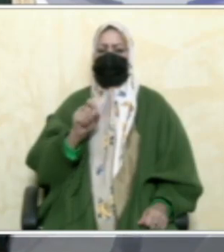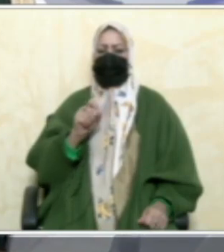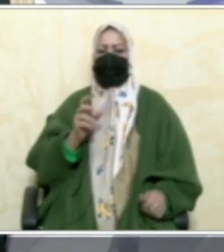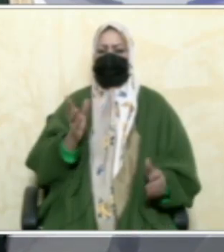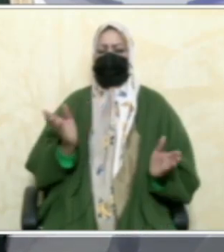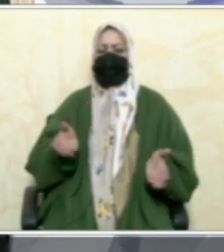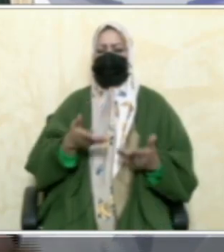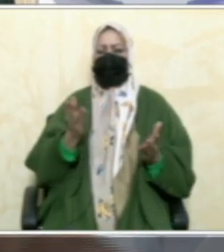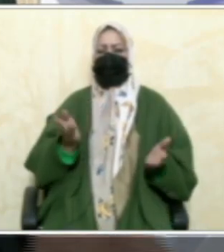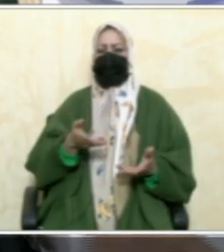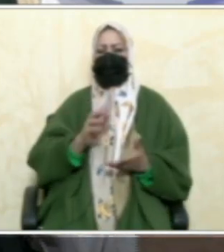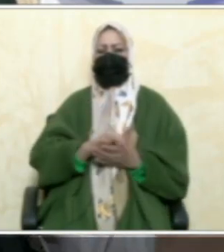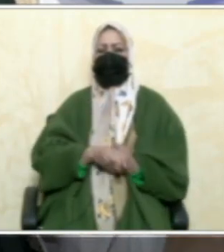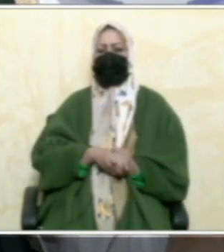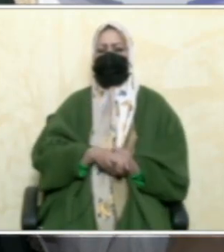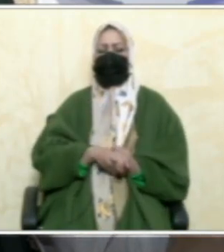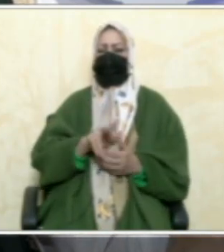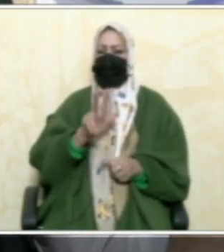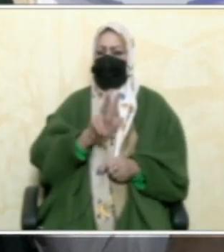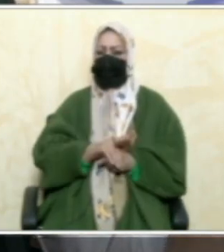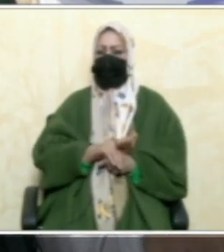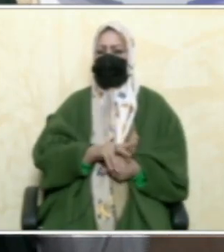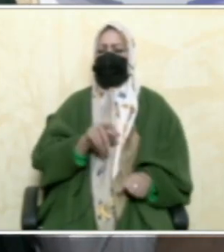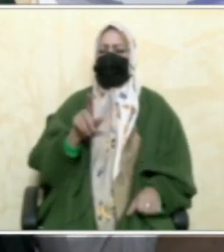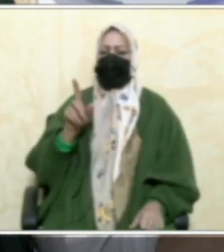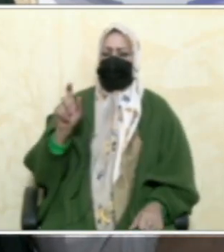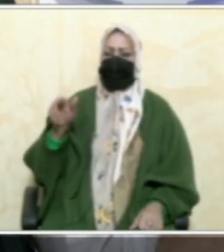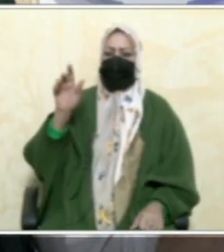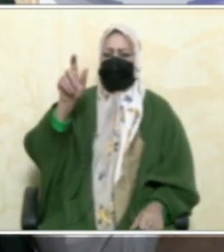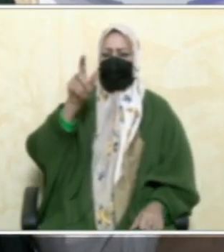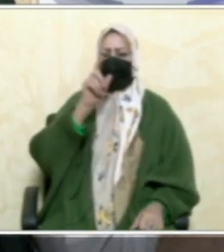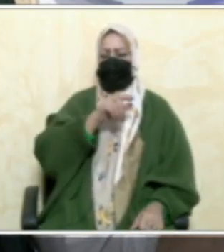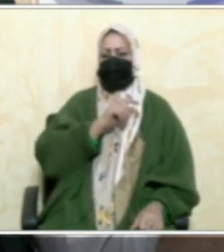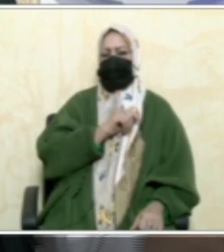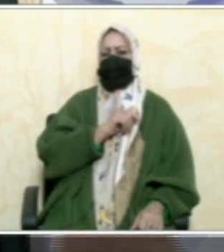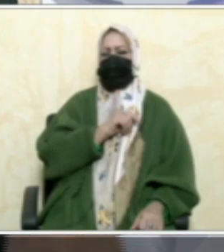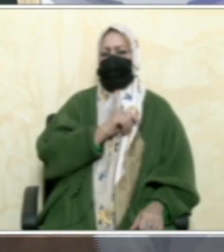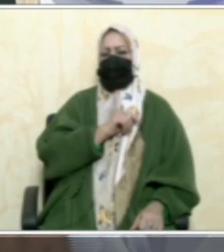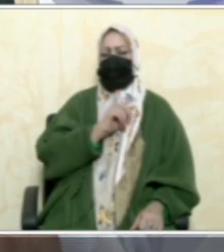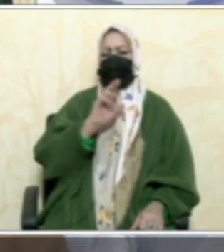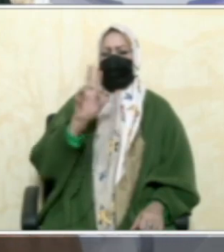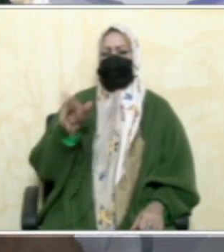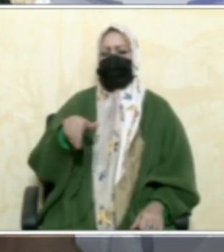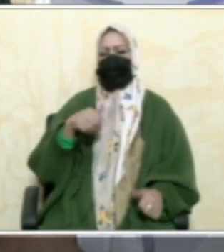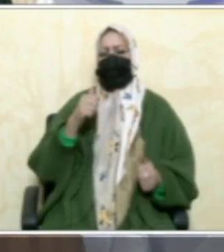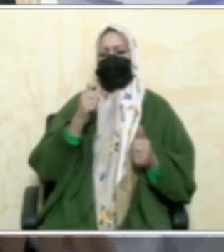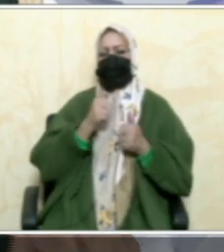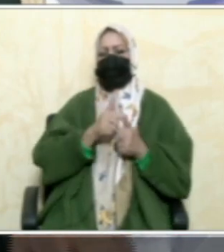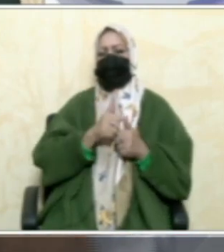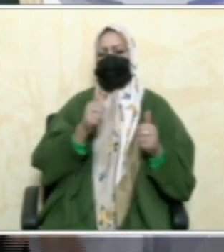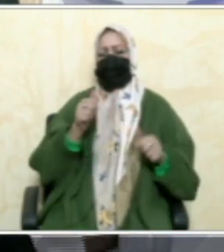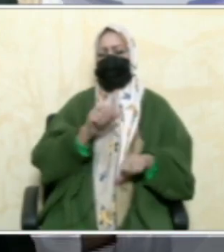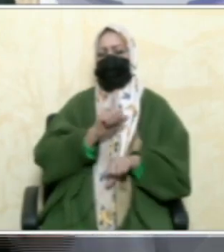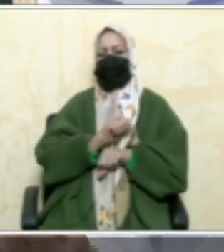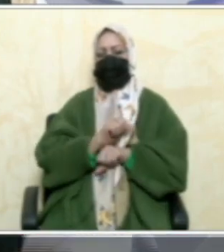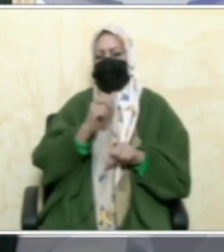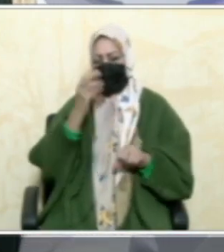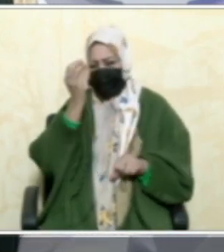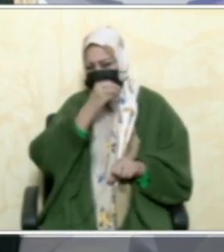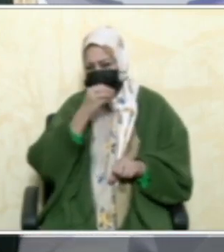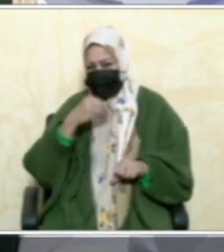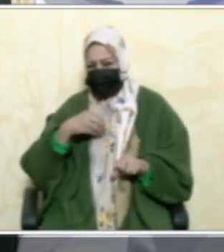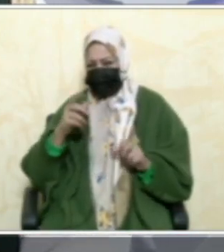قال: لا، هي وكأنها رد على القبض على هؤلاء المتنصرين والتضييق على